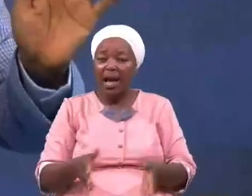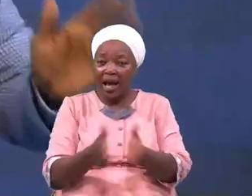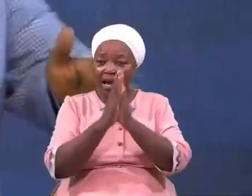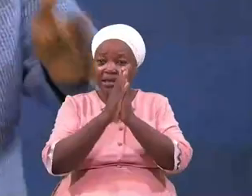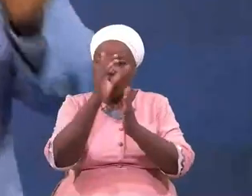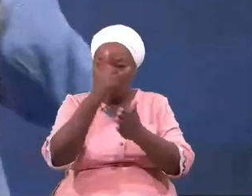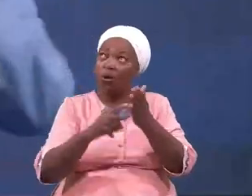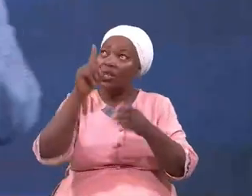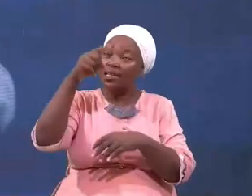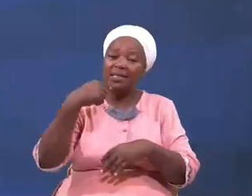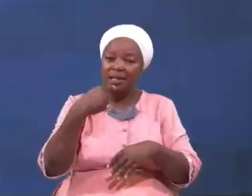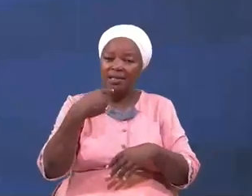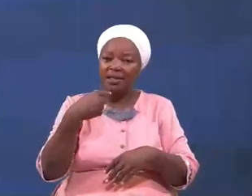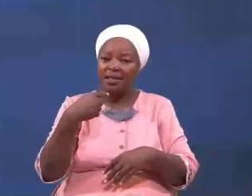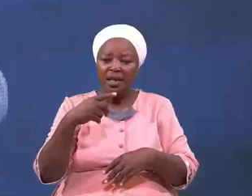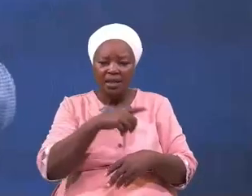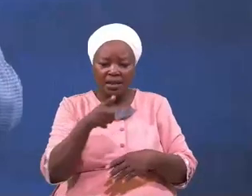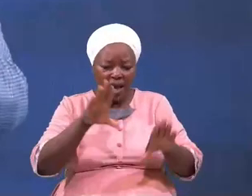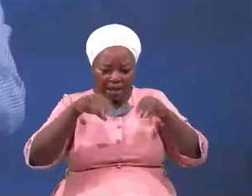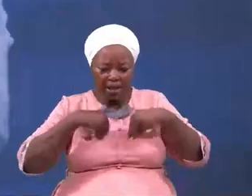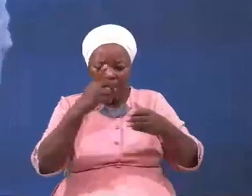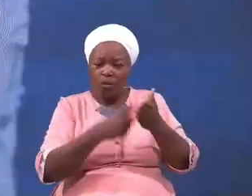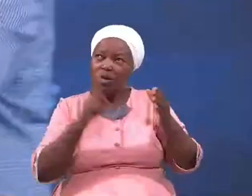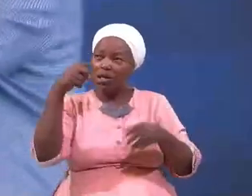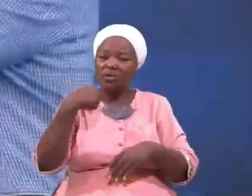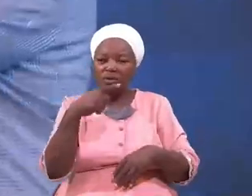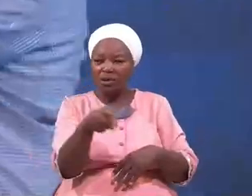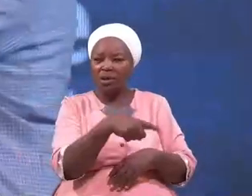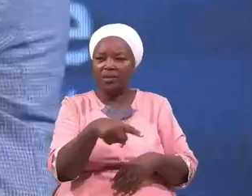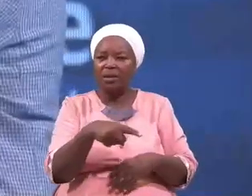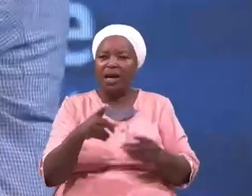Ils n'ont pas remis en cause ce qu'il a dit. Ils ont accepté ce qu'il a dit.